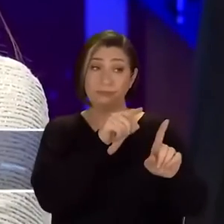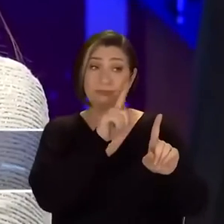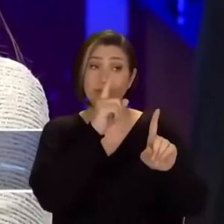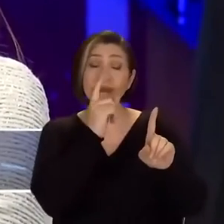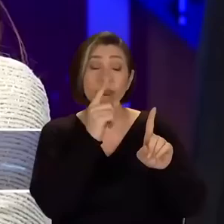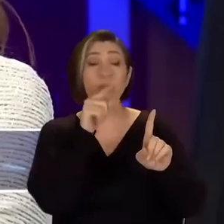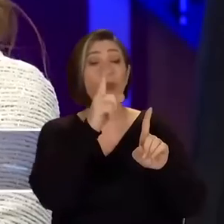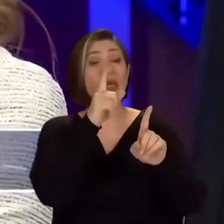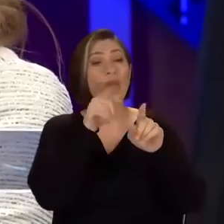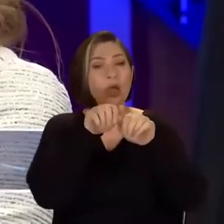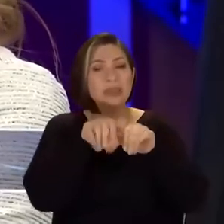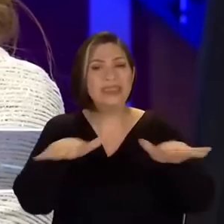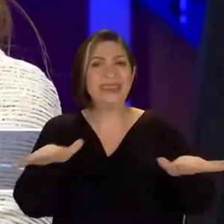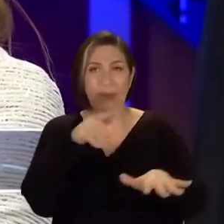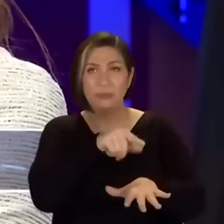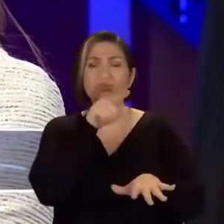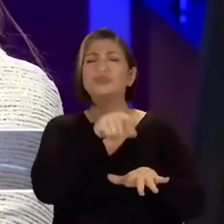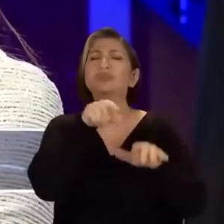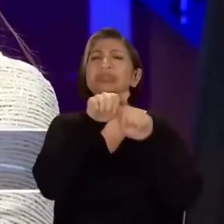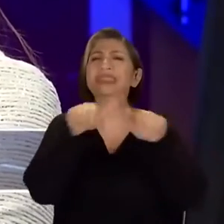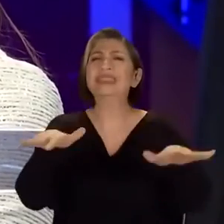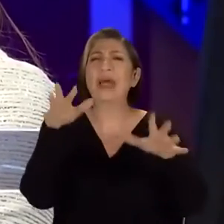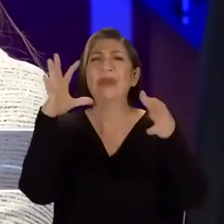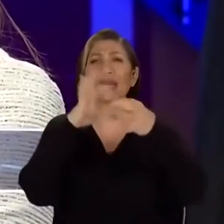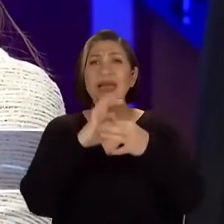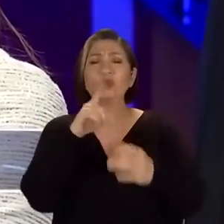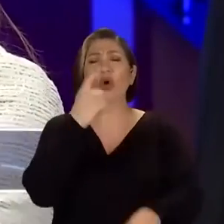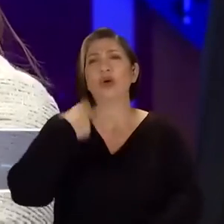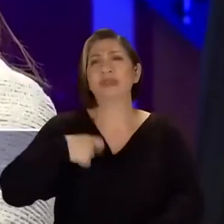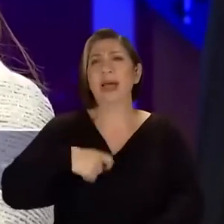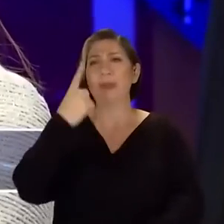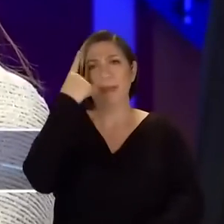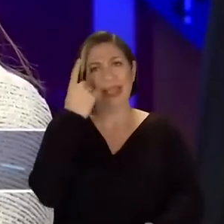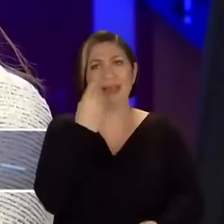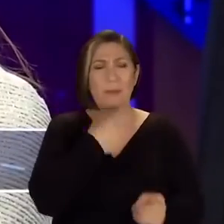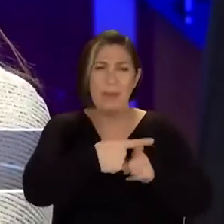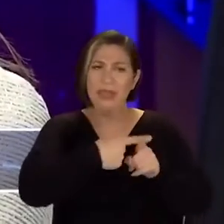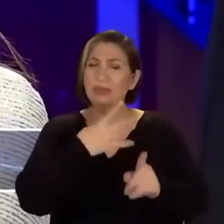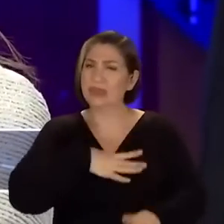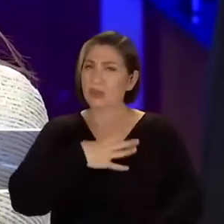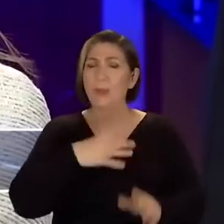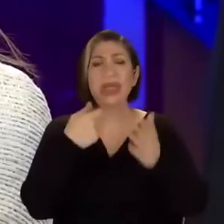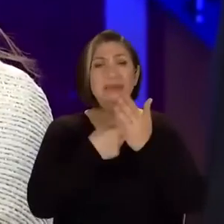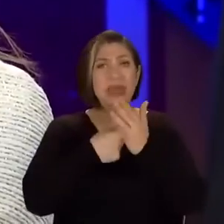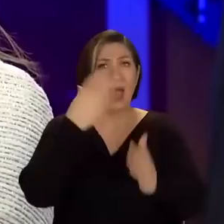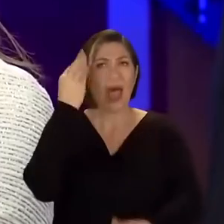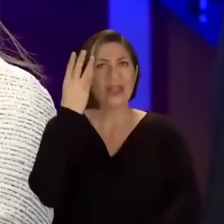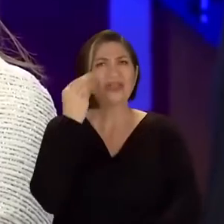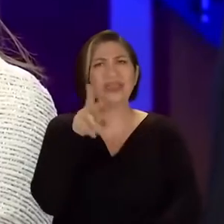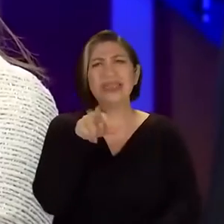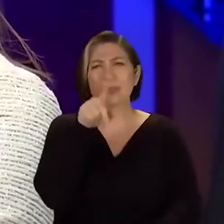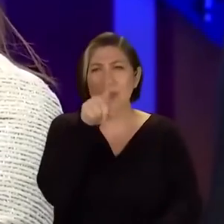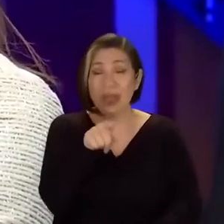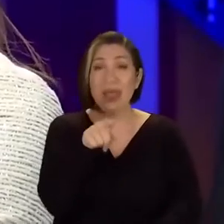ödeme sistemi. MenaPay ile ilgili şöyle özel bir bilgi paylaşabilirim belki. İsminden de